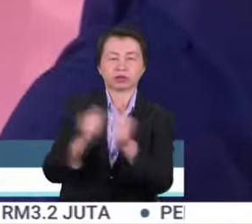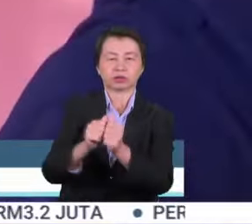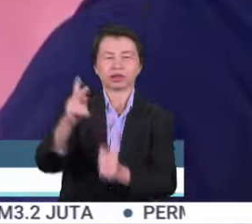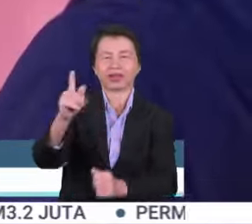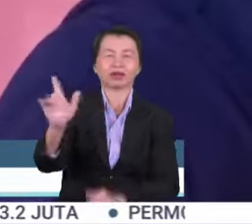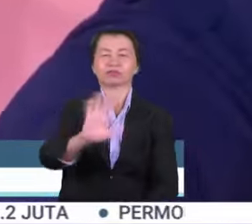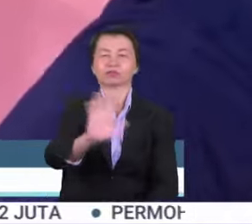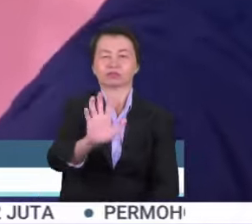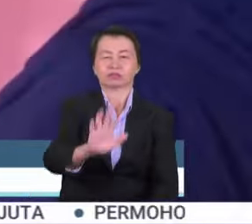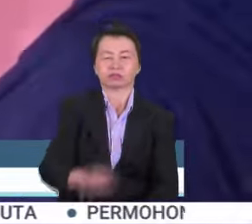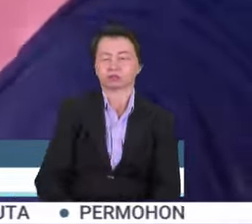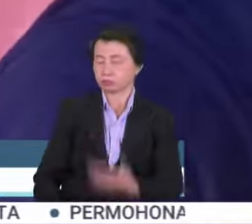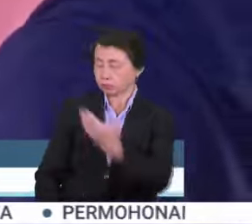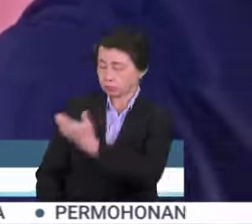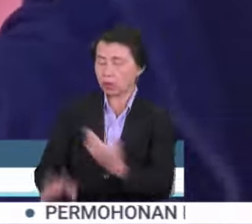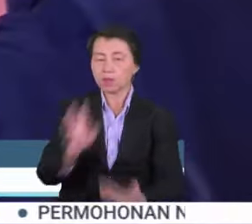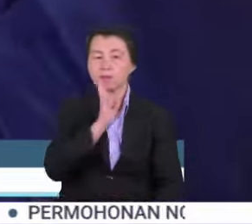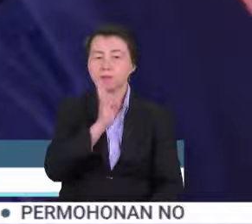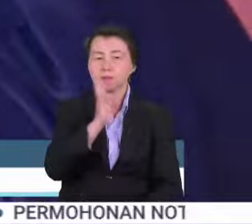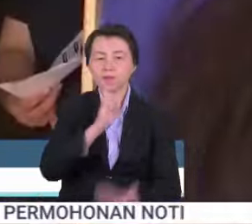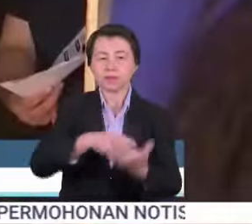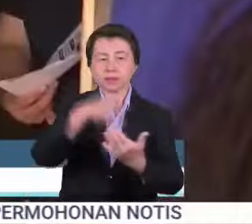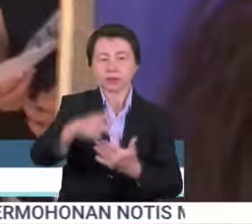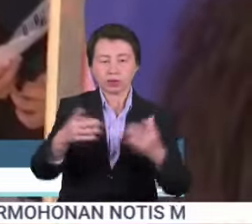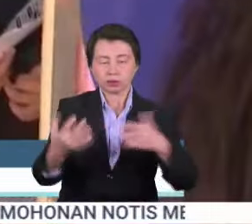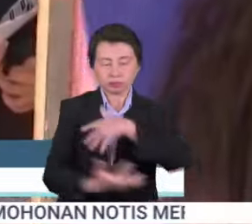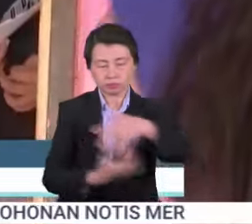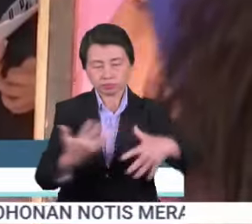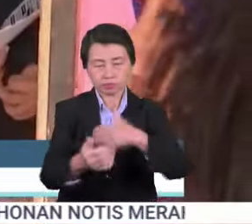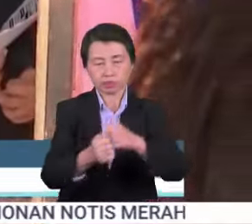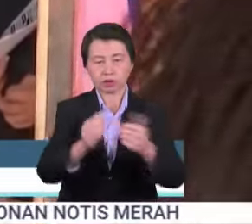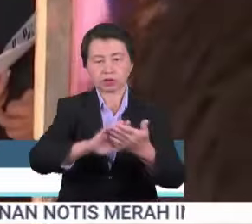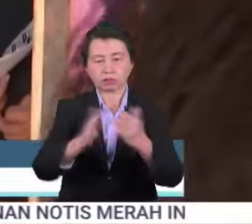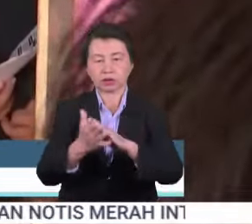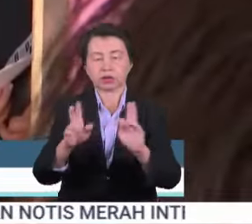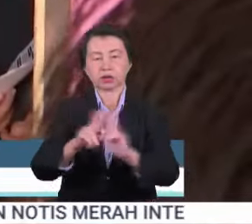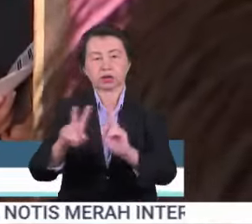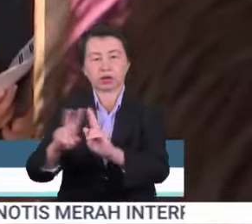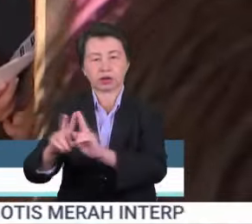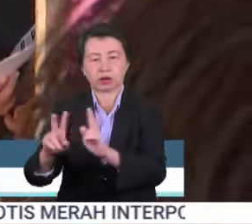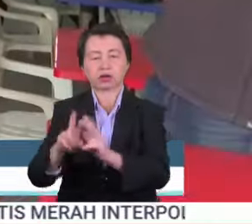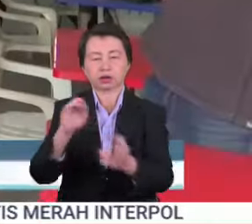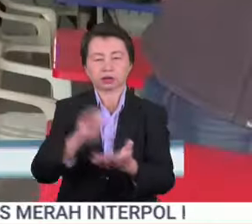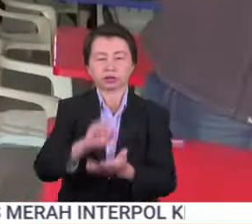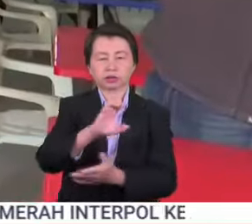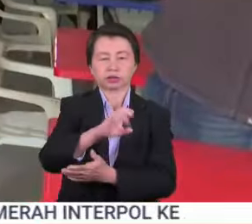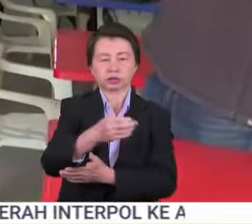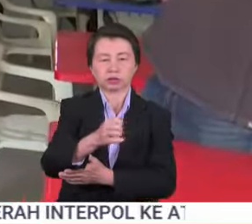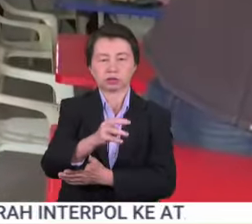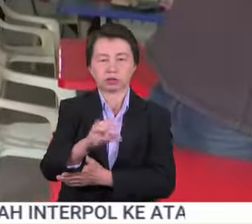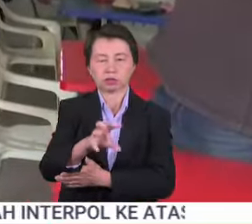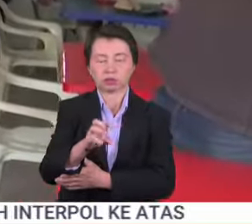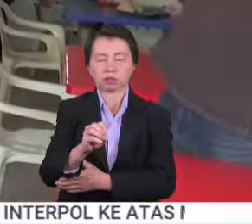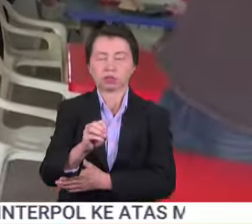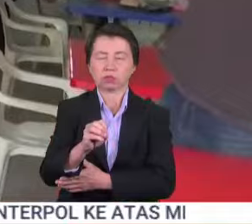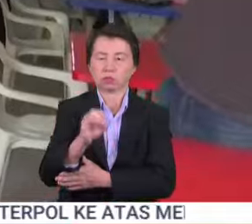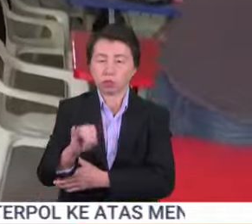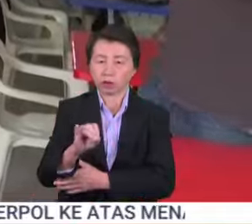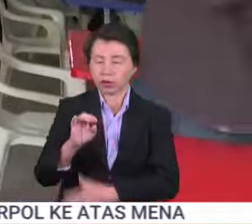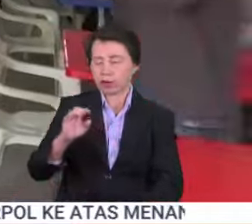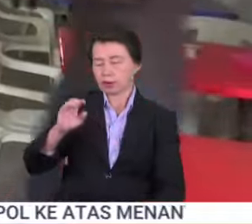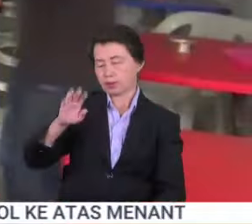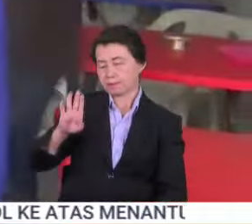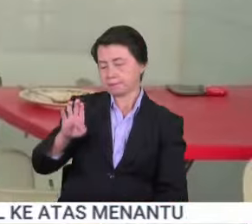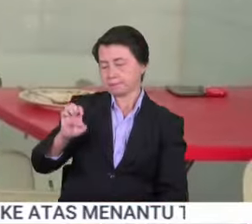Beliau berkata demikian dalam program bertemu monster bersama community Kampung tradisional di semua BoBoiBoy dalam